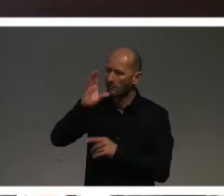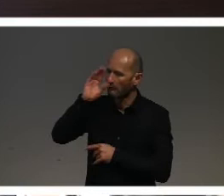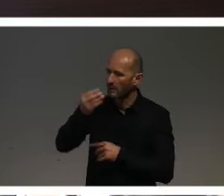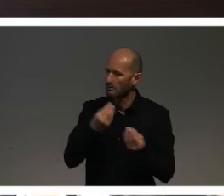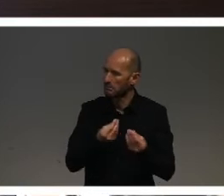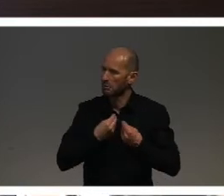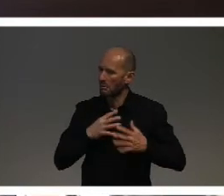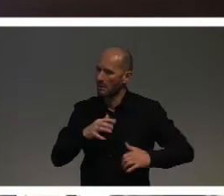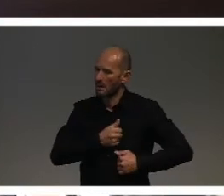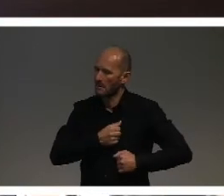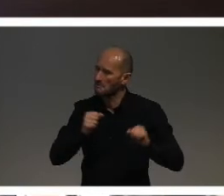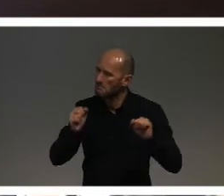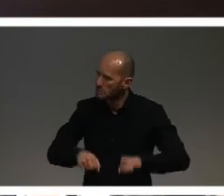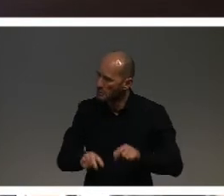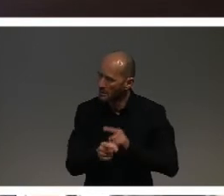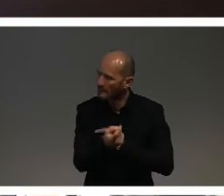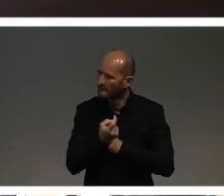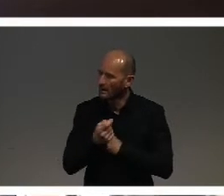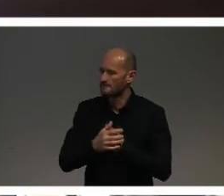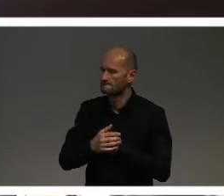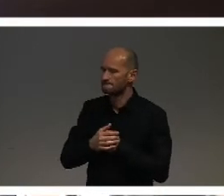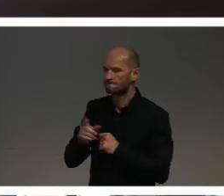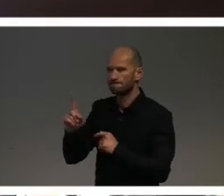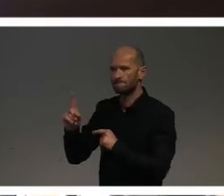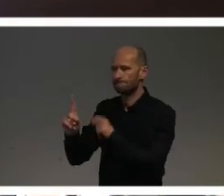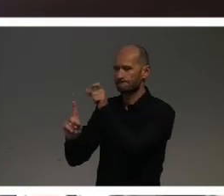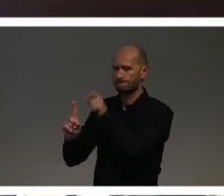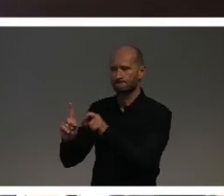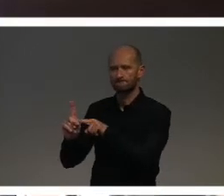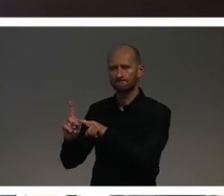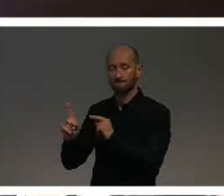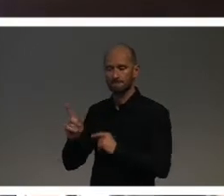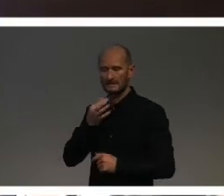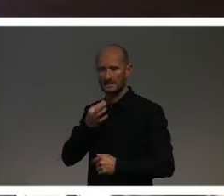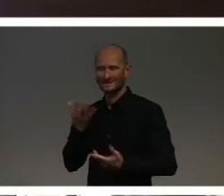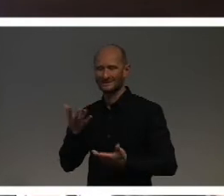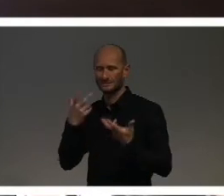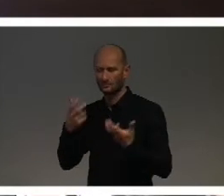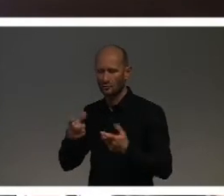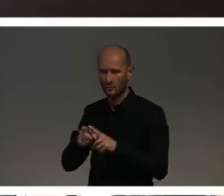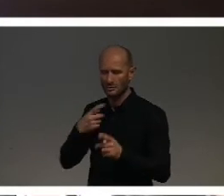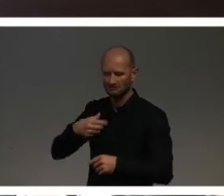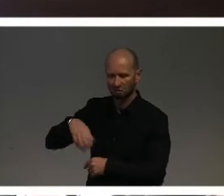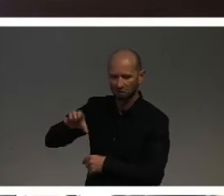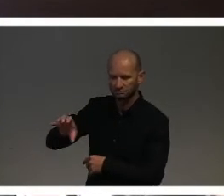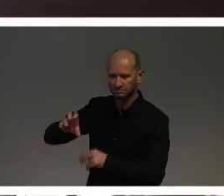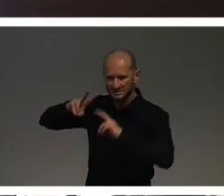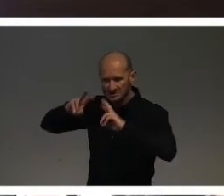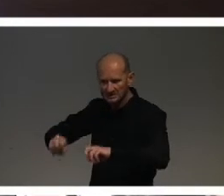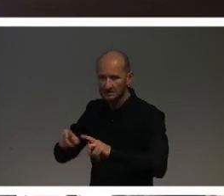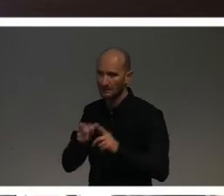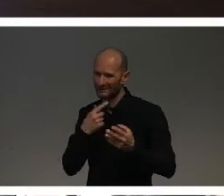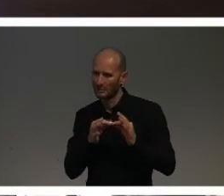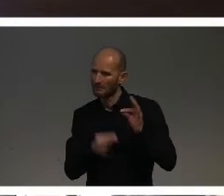veut vraiment rentabiliser en quelque sorte les moyens qu'on a mis dans l'étude du génome, il faut